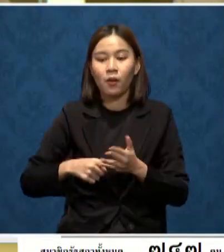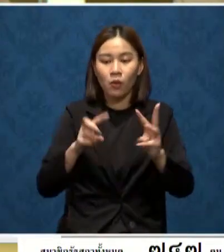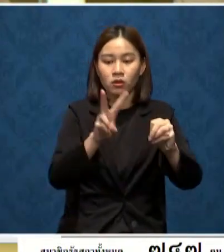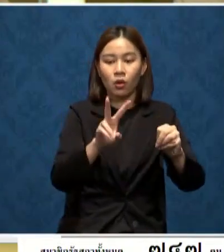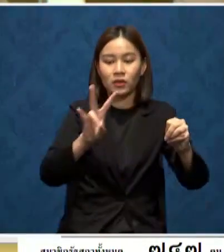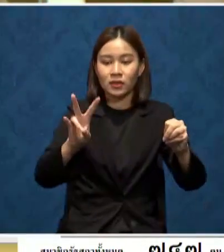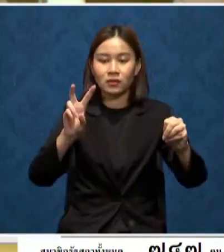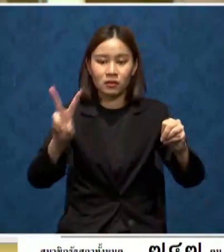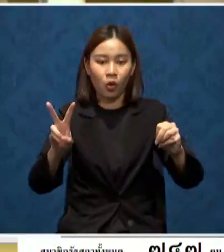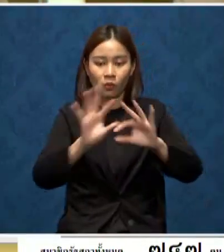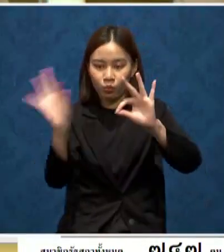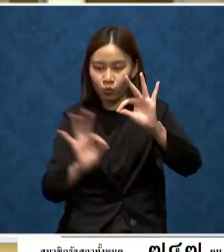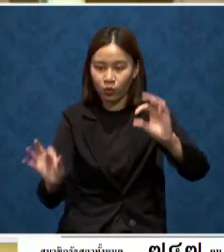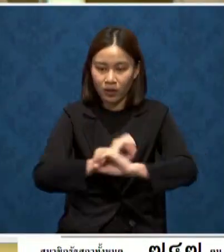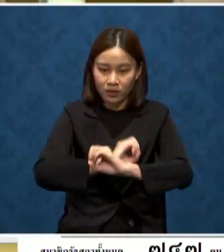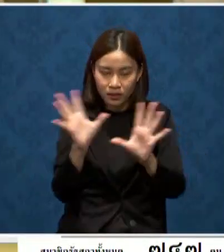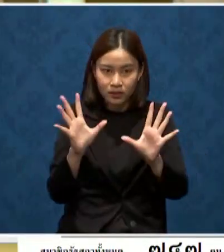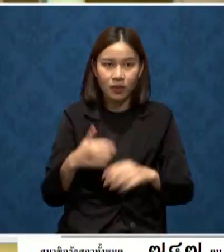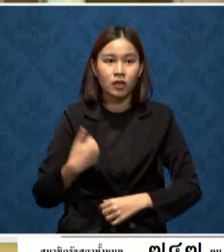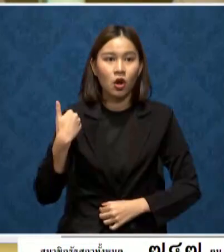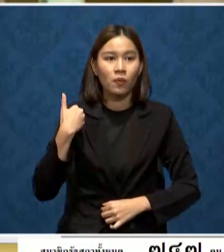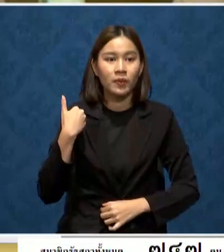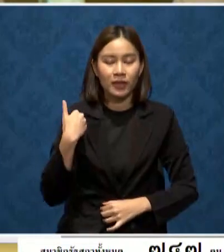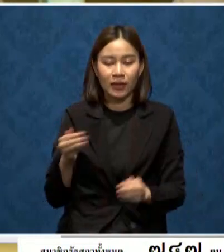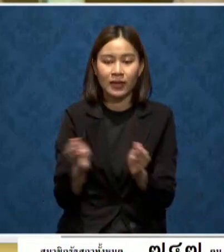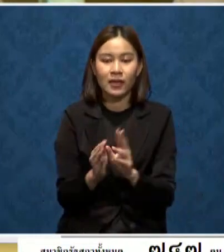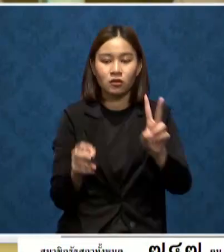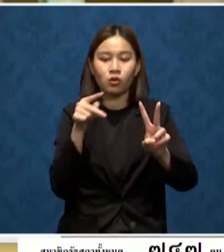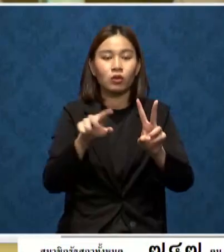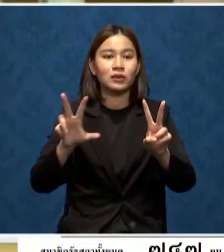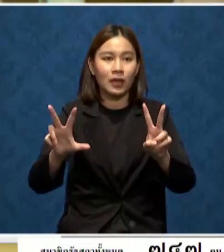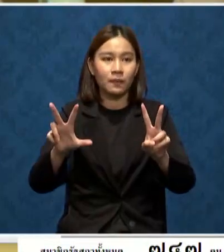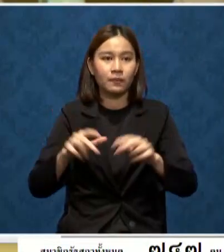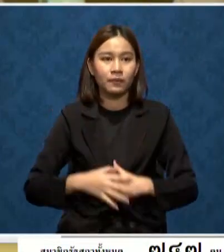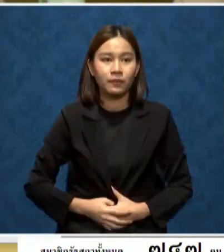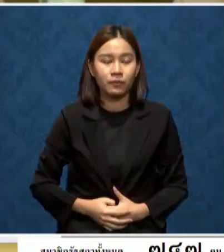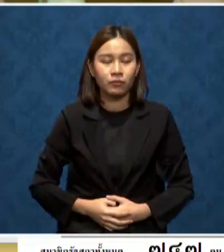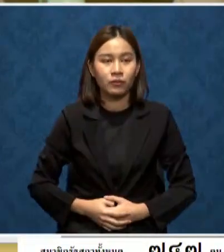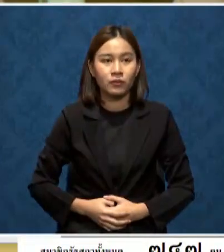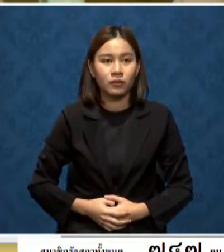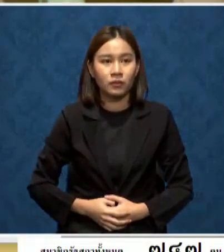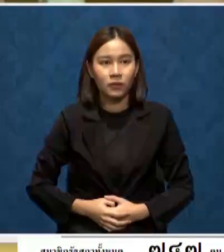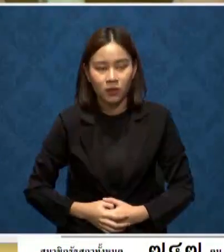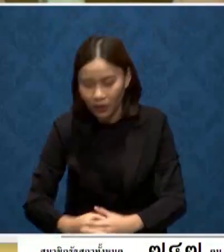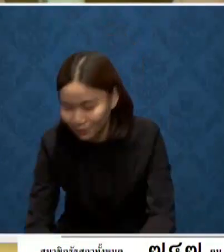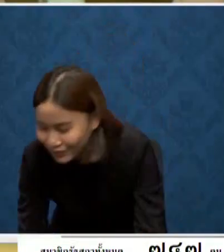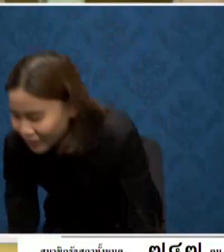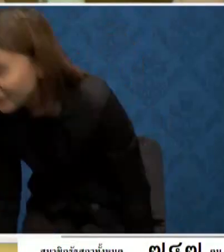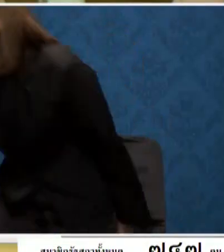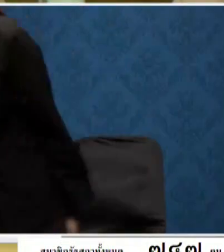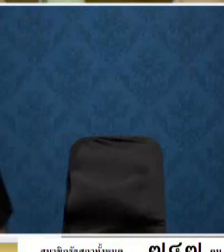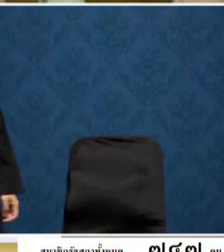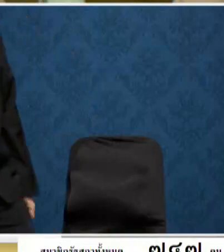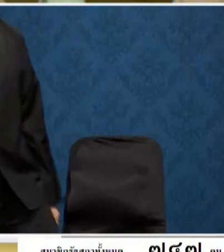้ชัดเจนนะครับวาจะต้องใช้เสียง 2 ใน 3 ของสมาชิกรัฐษฐ